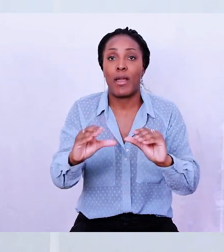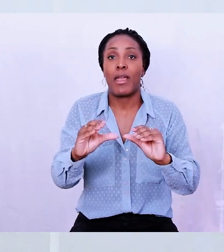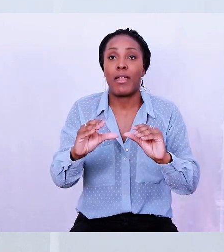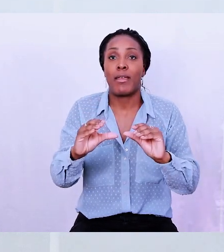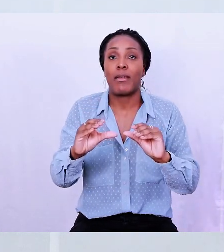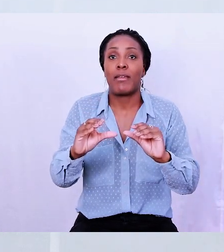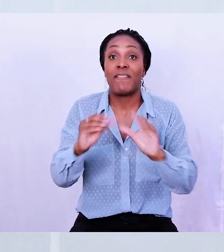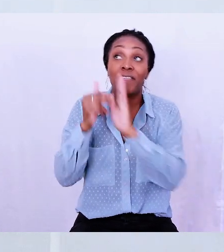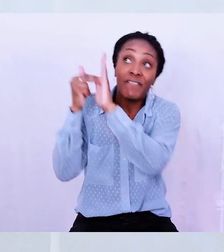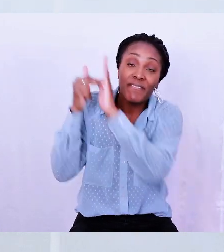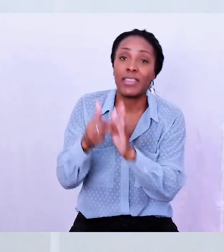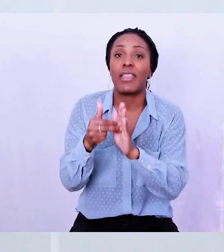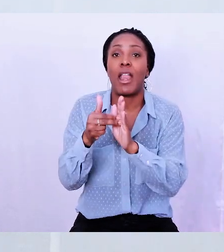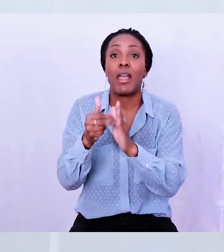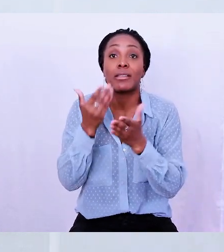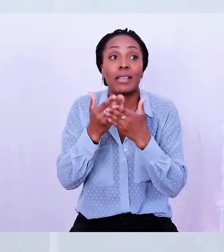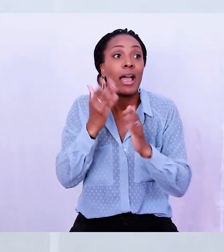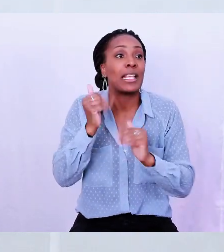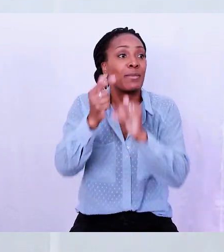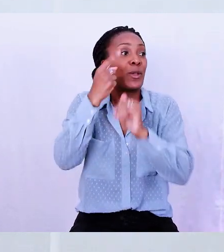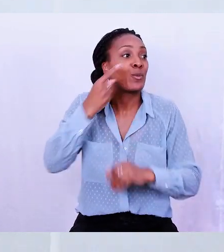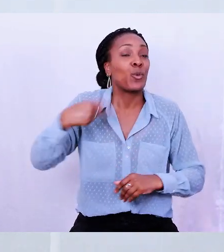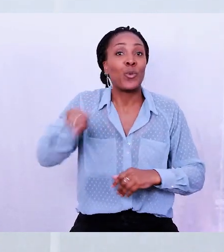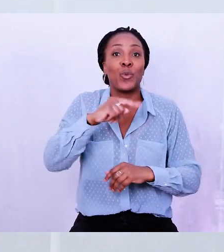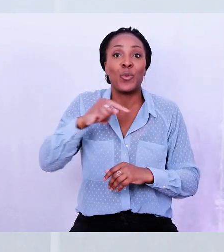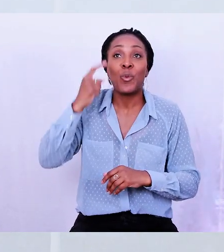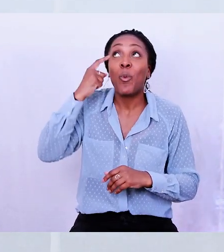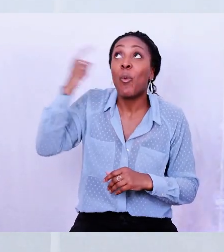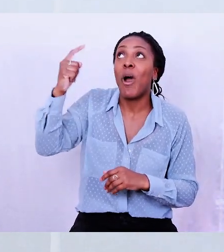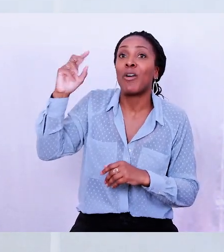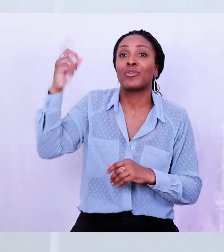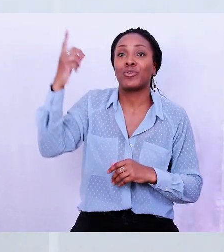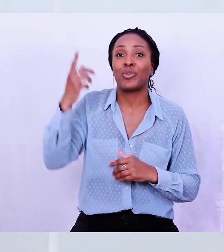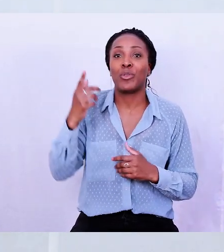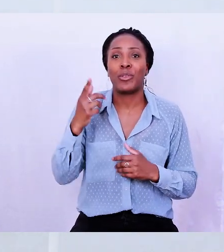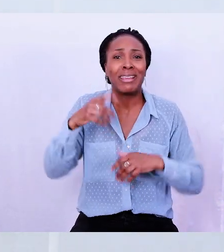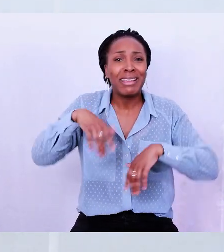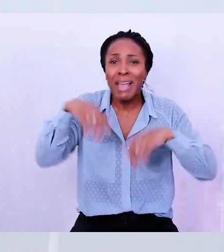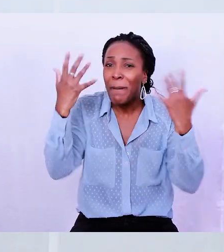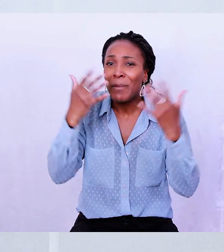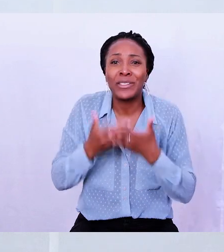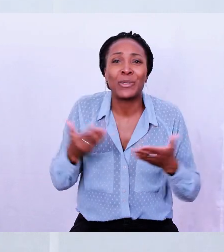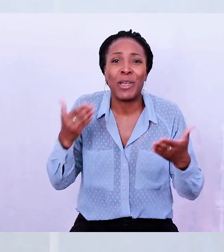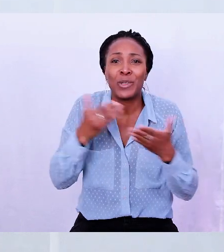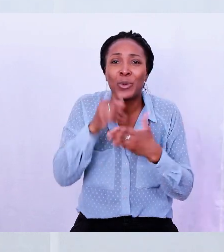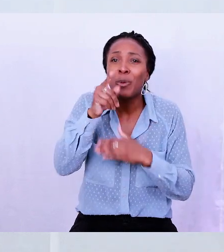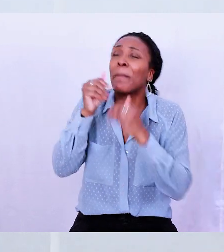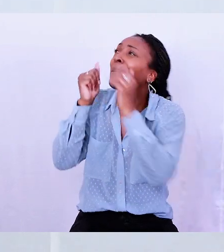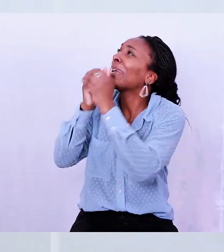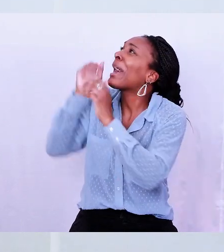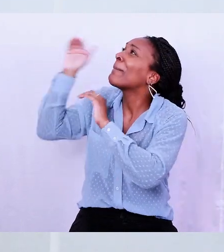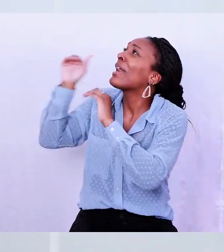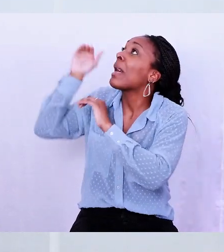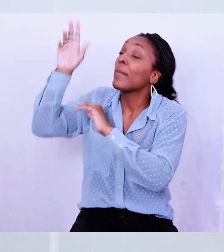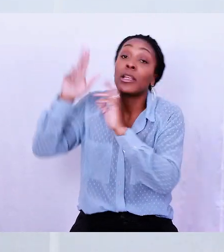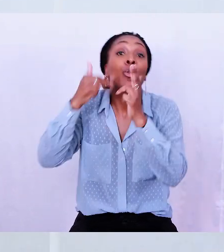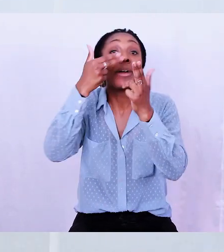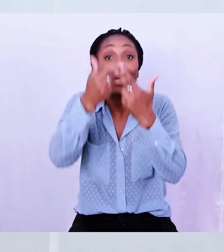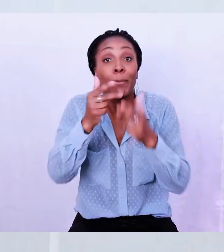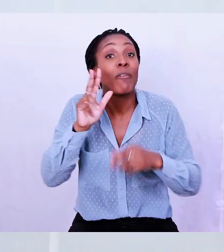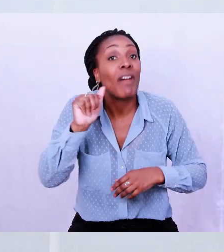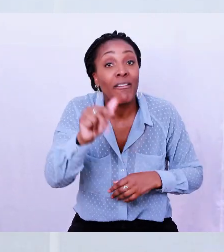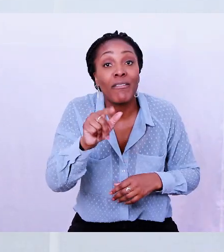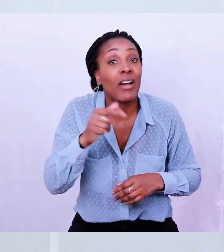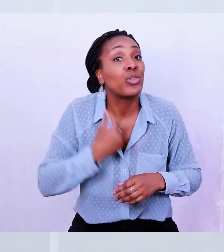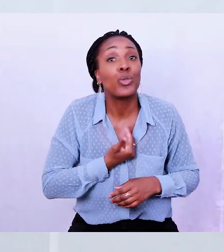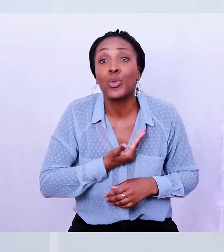croyant. Quelle que soit la situation, tes prières ont été entendues, il y aura une réponse de Dieu. N'en doute